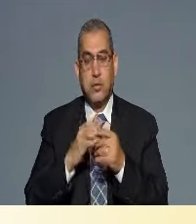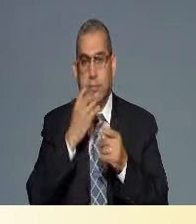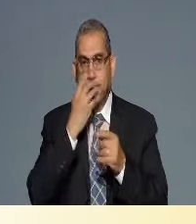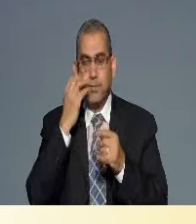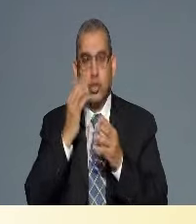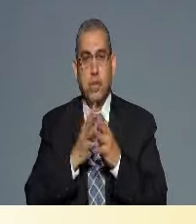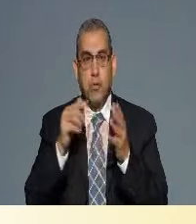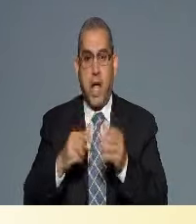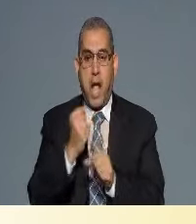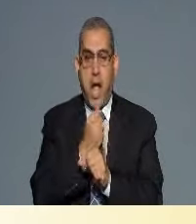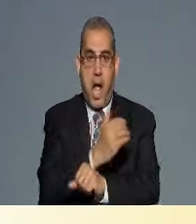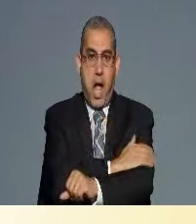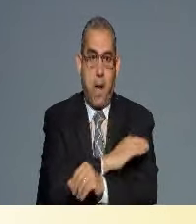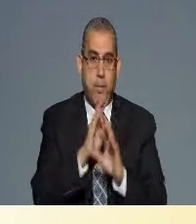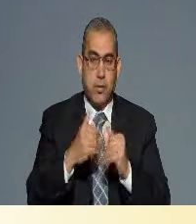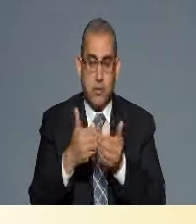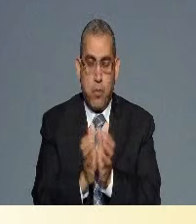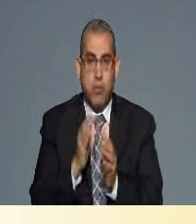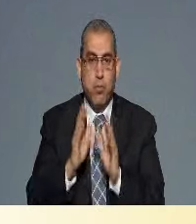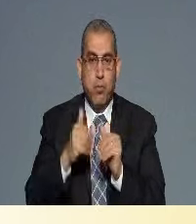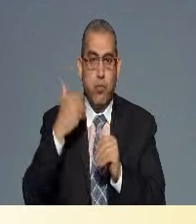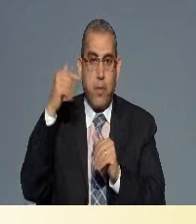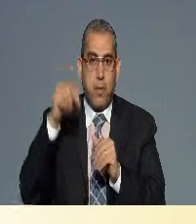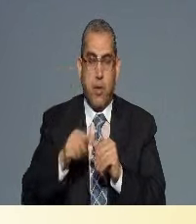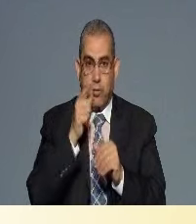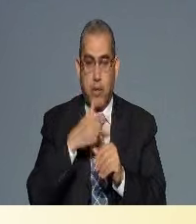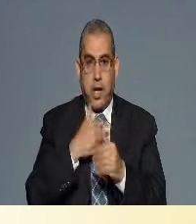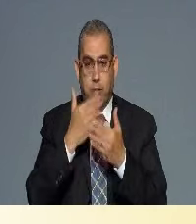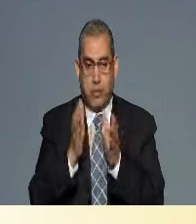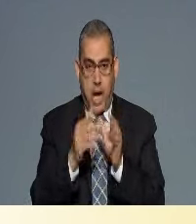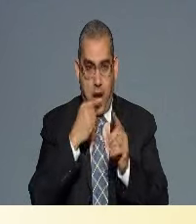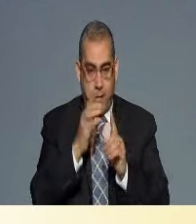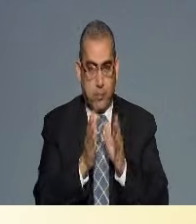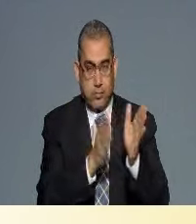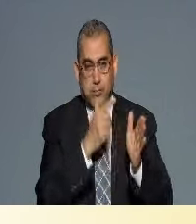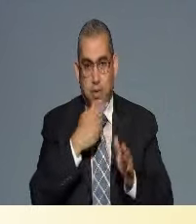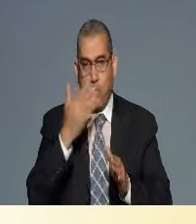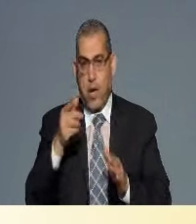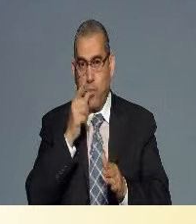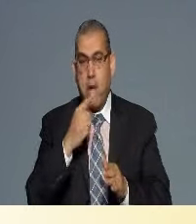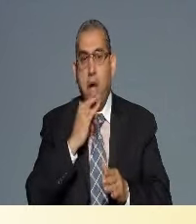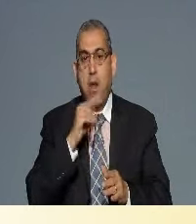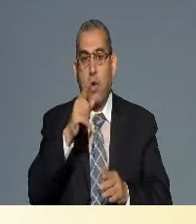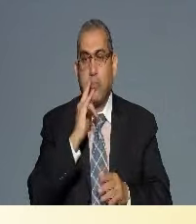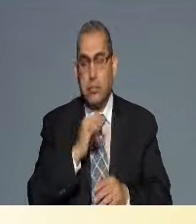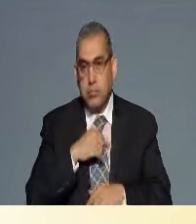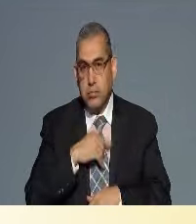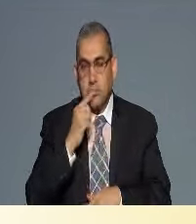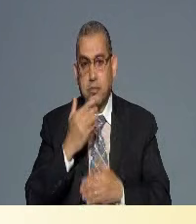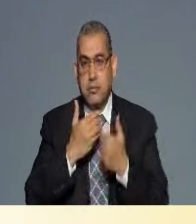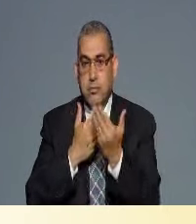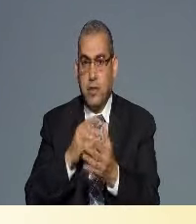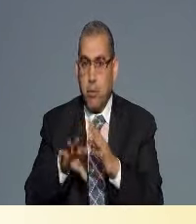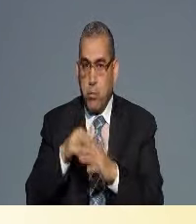من القوى العاملة في جهاز مستقبل مصر، واسمح لي ان انا اخرج بره الاطار يعني، ولكن دائما سيادتك احنا بنيجي نعرض على حضرتك